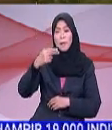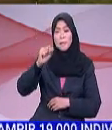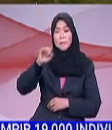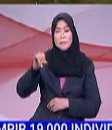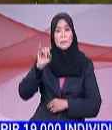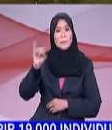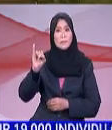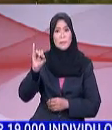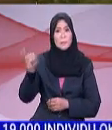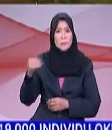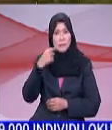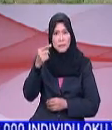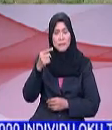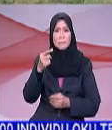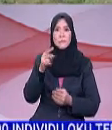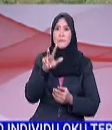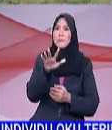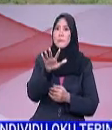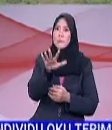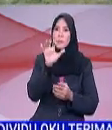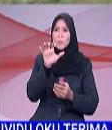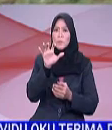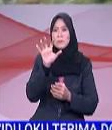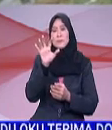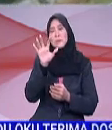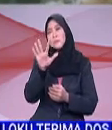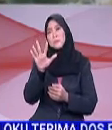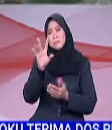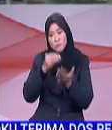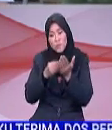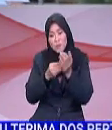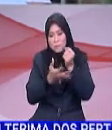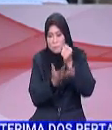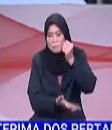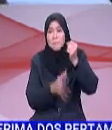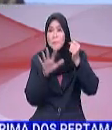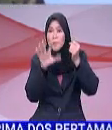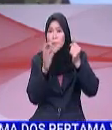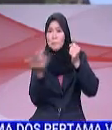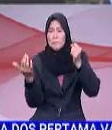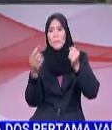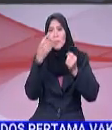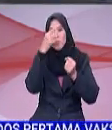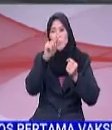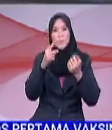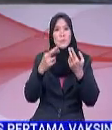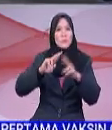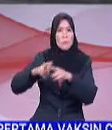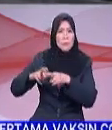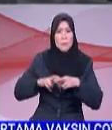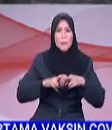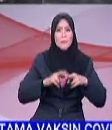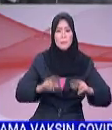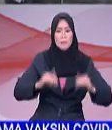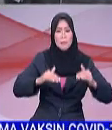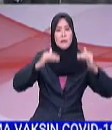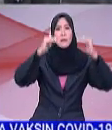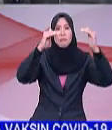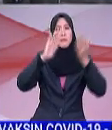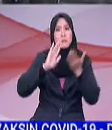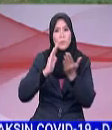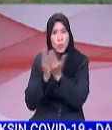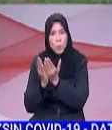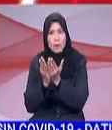sejumlah RM570,000 untuk membaiki dua jambatan gantung, gereja, pos tentera dan naik taraf sekolah di